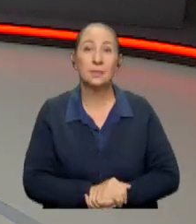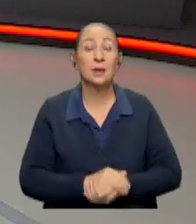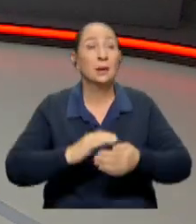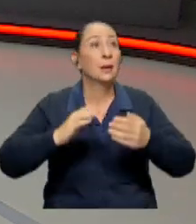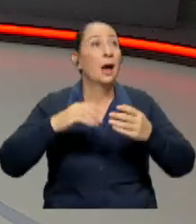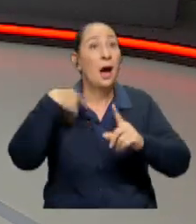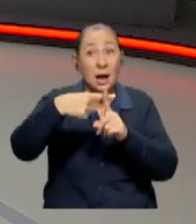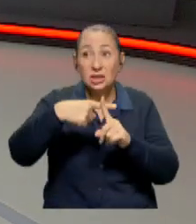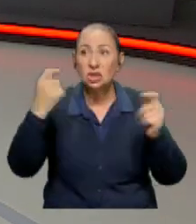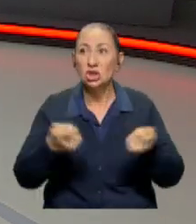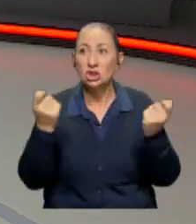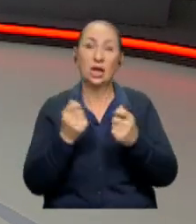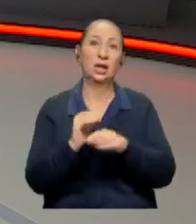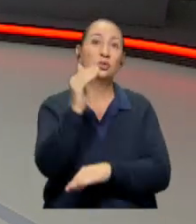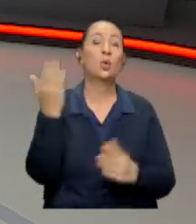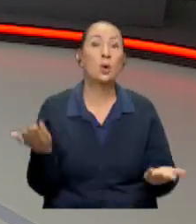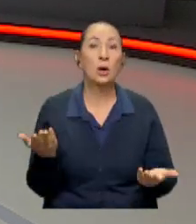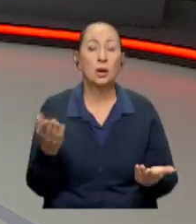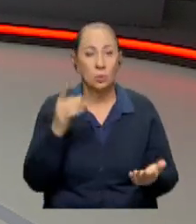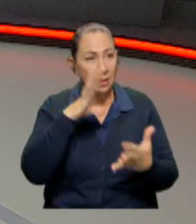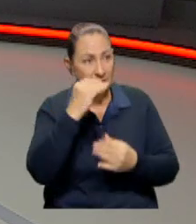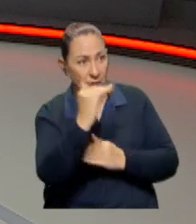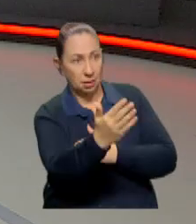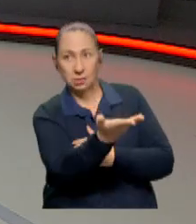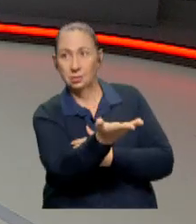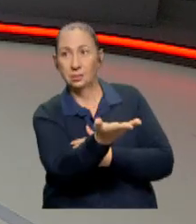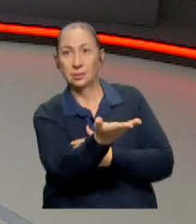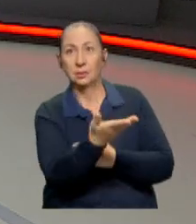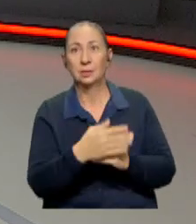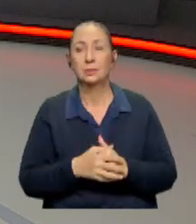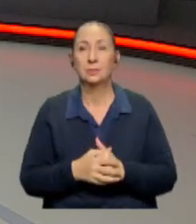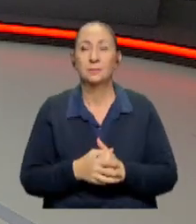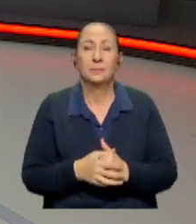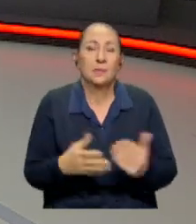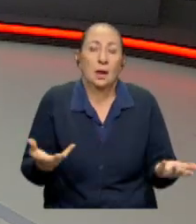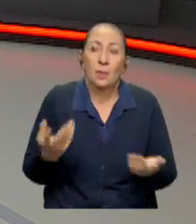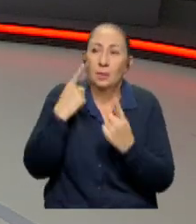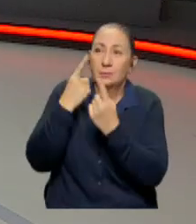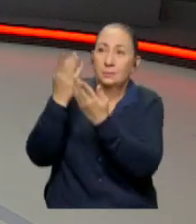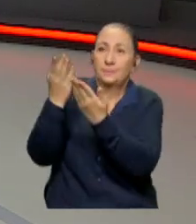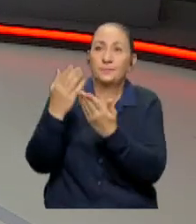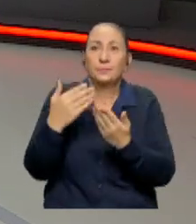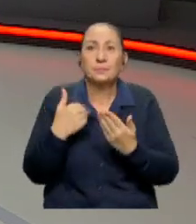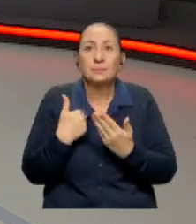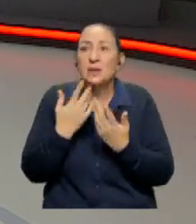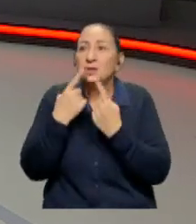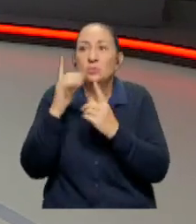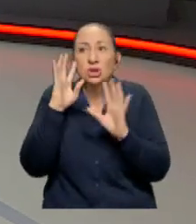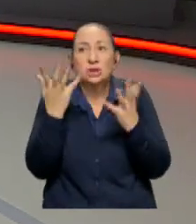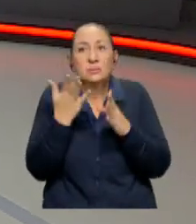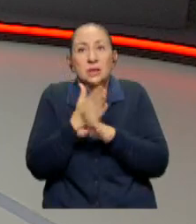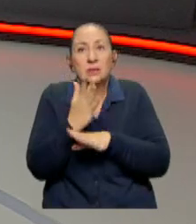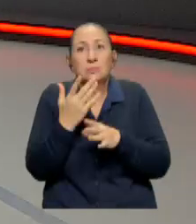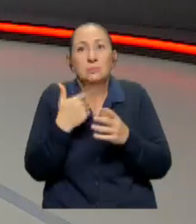Ve çalışarak yaşıyor bu insanlar. Ama bakıyoruz. Ya ben üstüne ne diyeceğimi şaşırdım hakikaten.